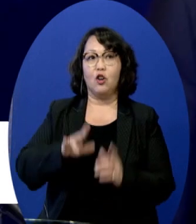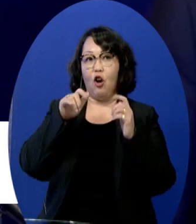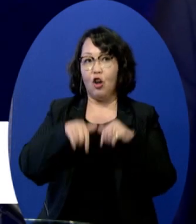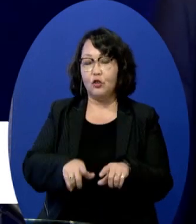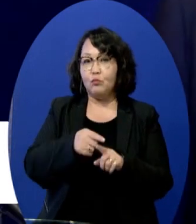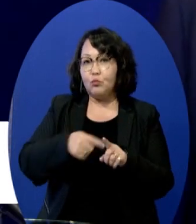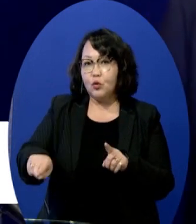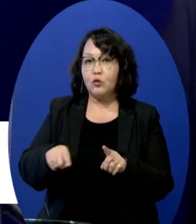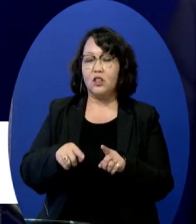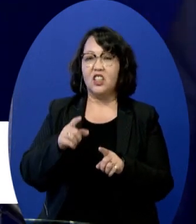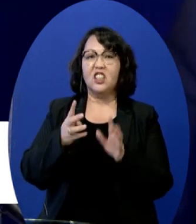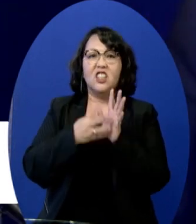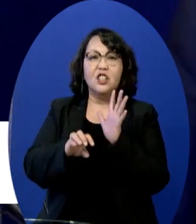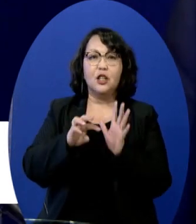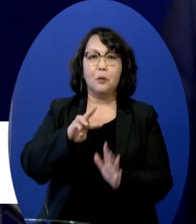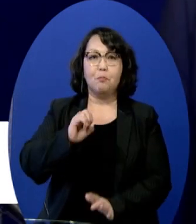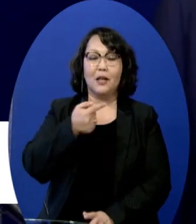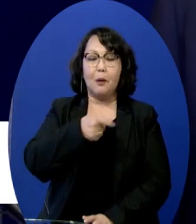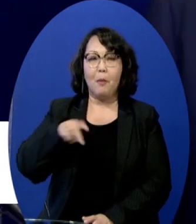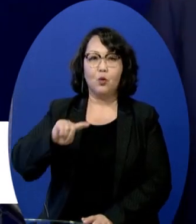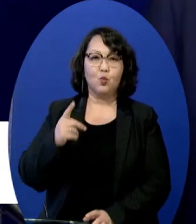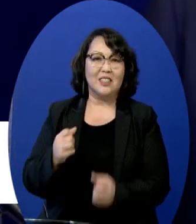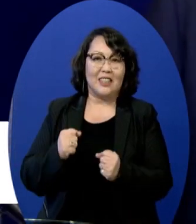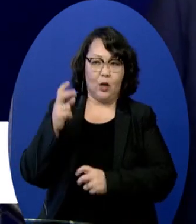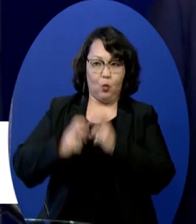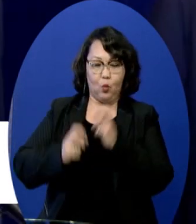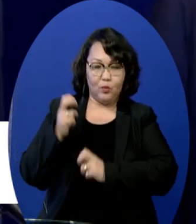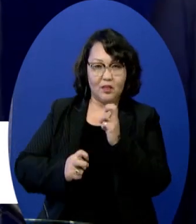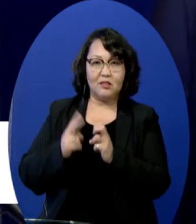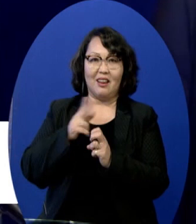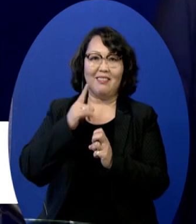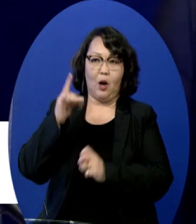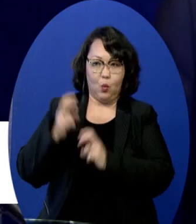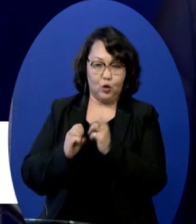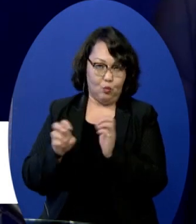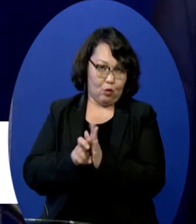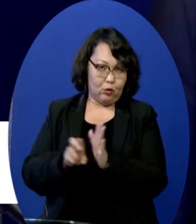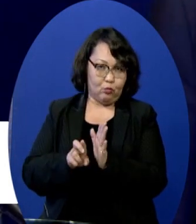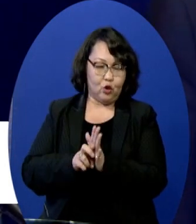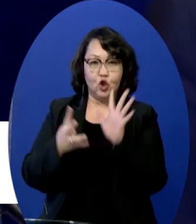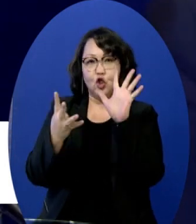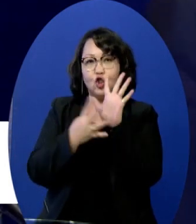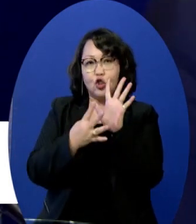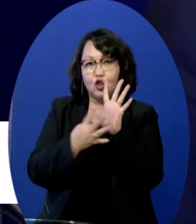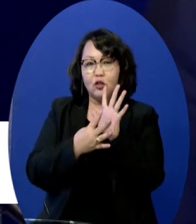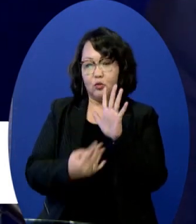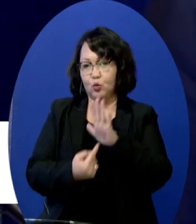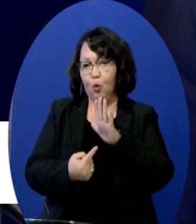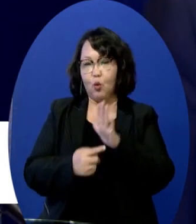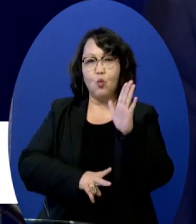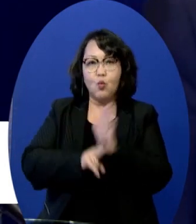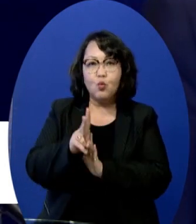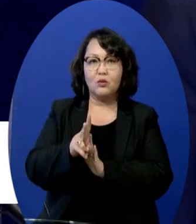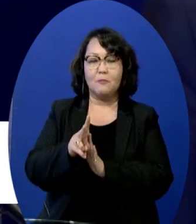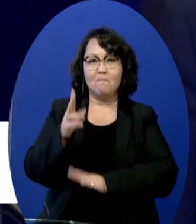станцыг барина. Гих мэтчлэнгээр бид сэргээхт болоод уламжлалт технологи ашигласан 9 их усрыг барина. Энэ 9 их усрыг засгийн газрын